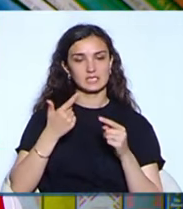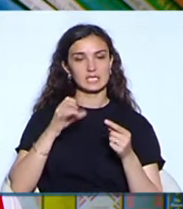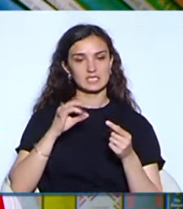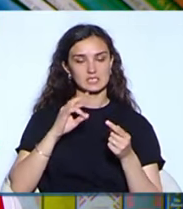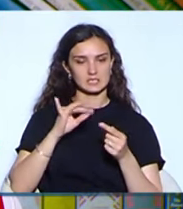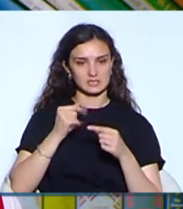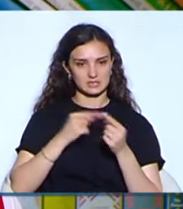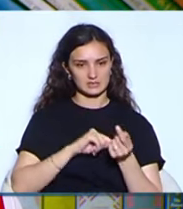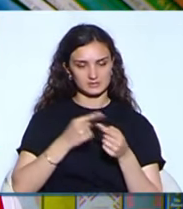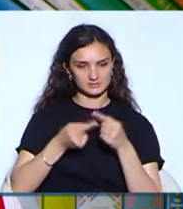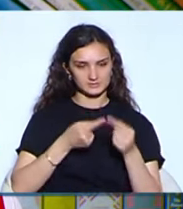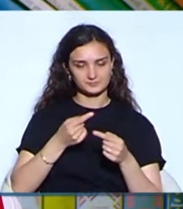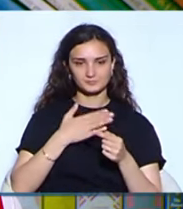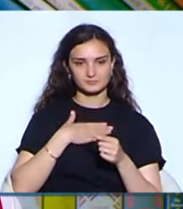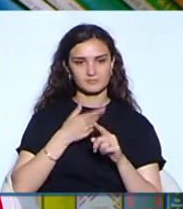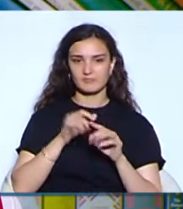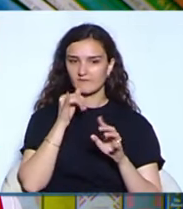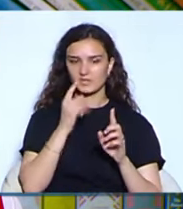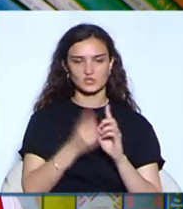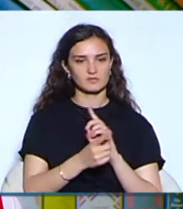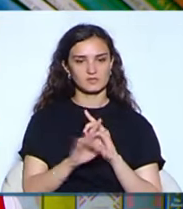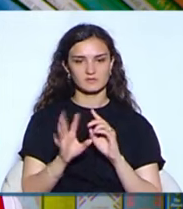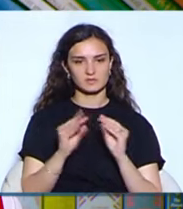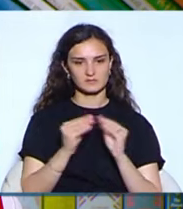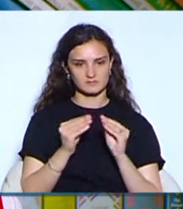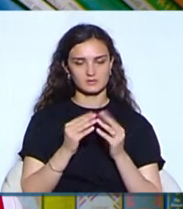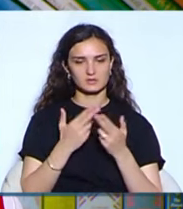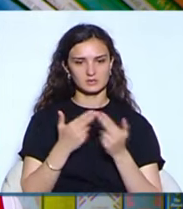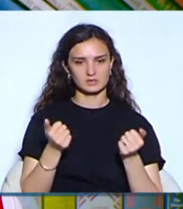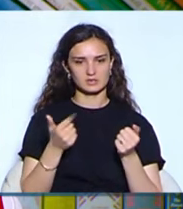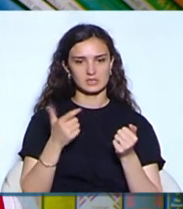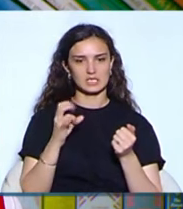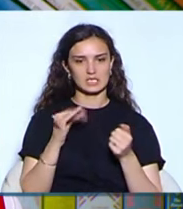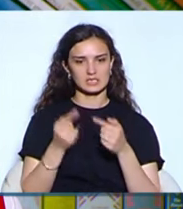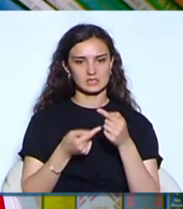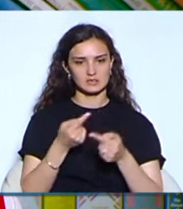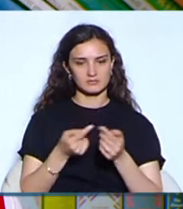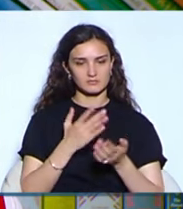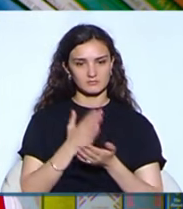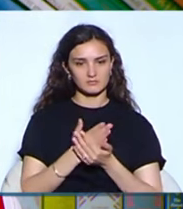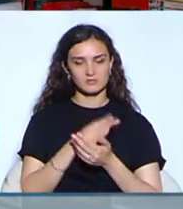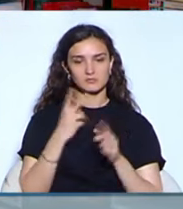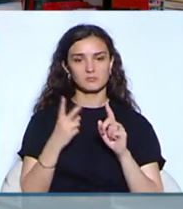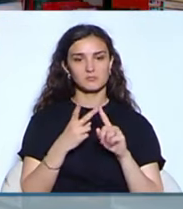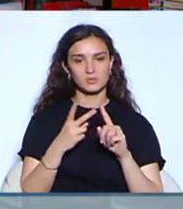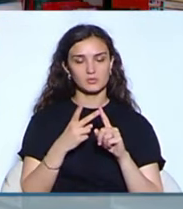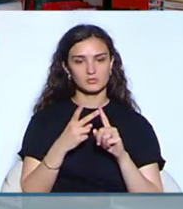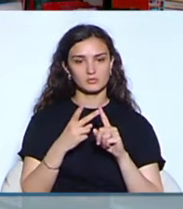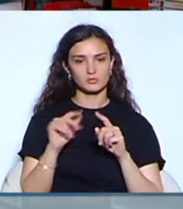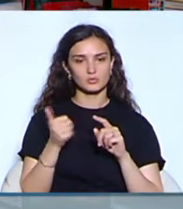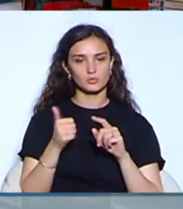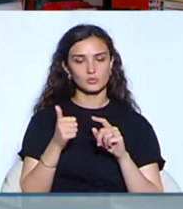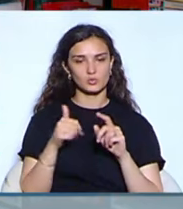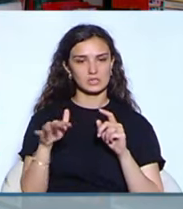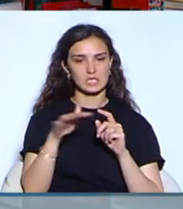გენეტიკური წინასწარ განწყობა და ნუ ჩვენ ამას ვერ ვცვლით, ნამდვილად არის გენეტიკური წინასწარ განწყობა, მაგრამ მეორე არის